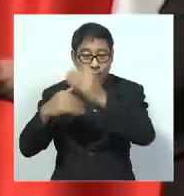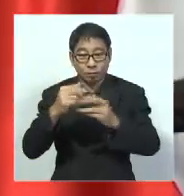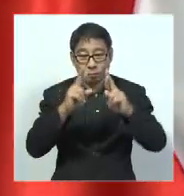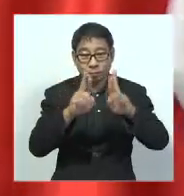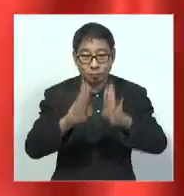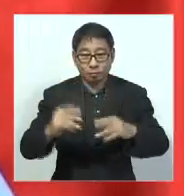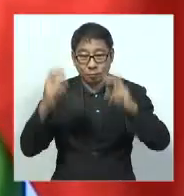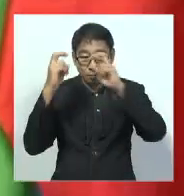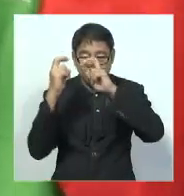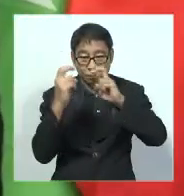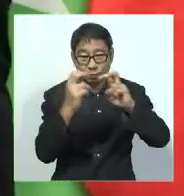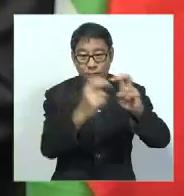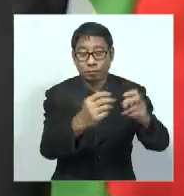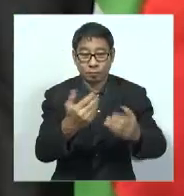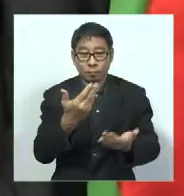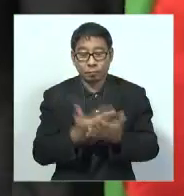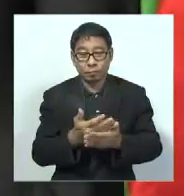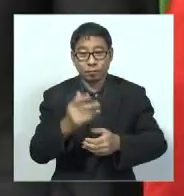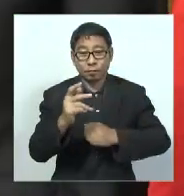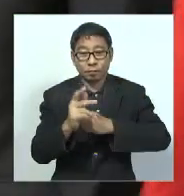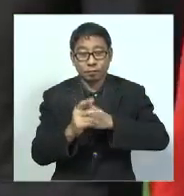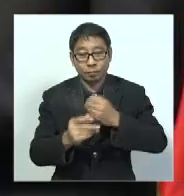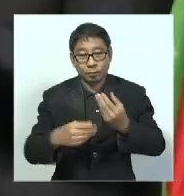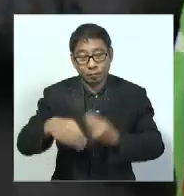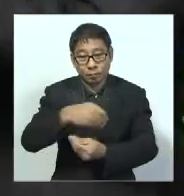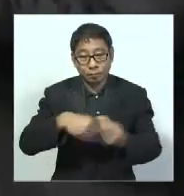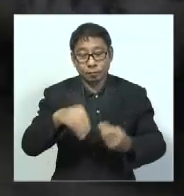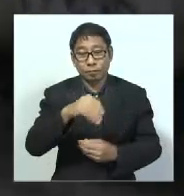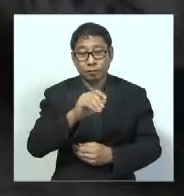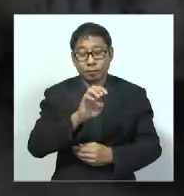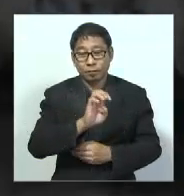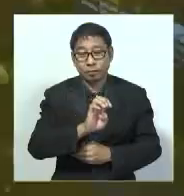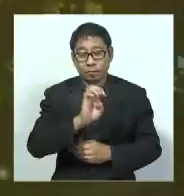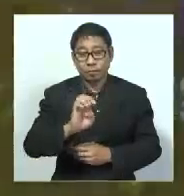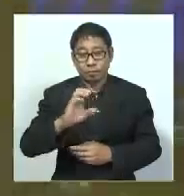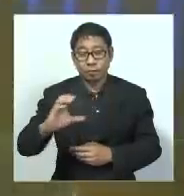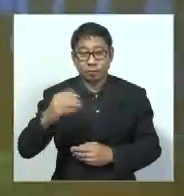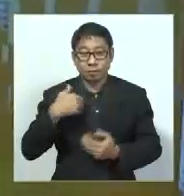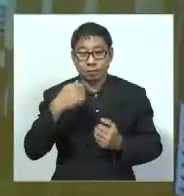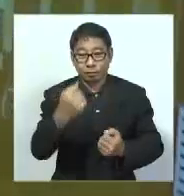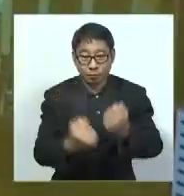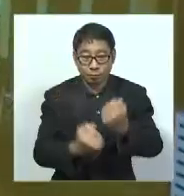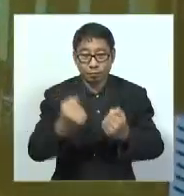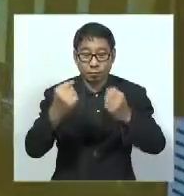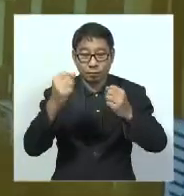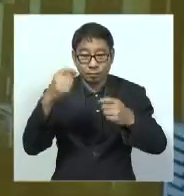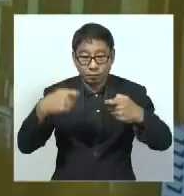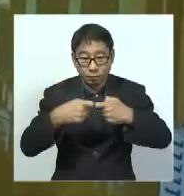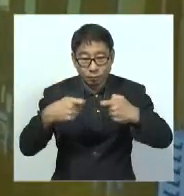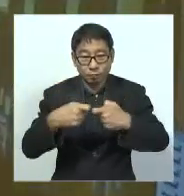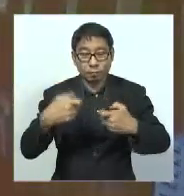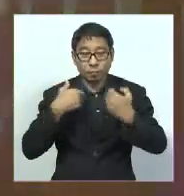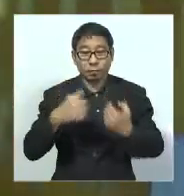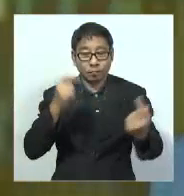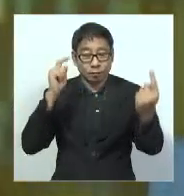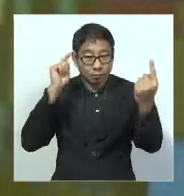ระบบรางโดยเฉพาะในพื้นที่เขตเศรษฐกิจพิเศษภาคตะวันออกหรือว่า EEC และในกลุ่มรถยนต์ไฟฟ้านะครับซึ่งเป็นก